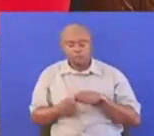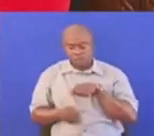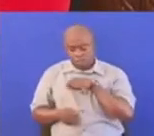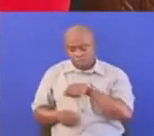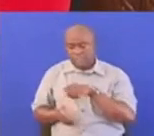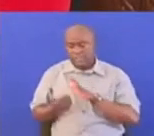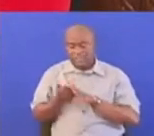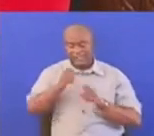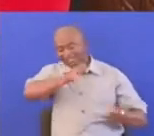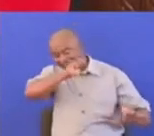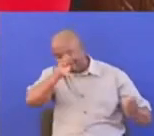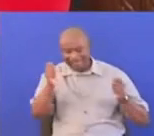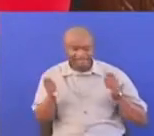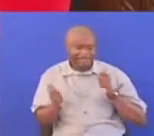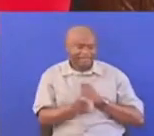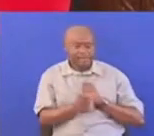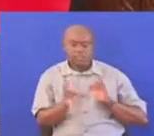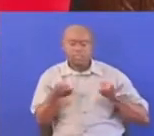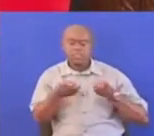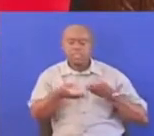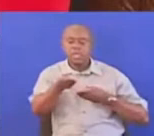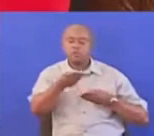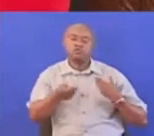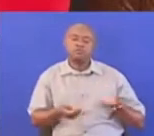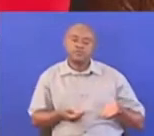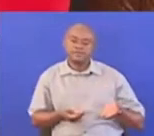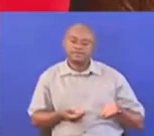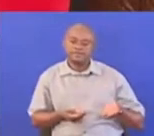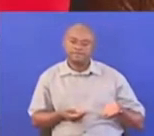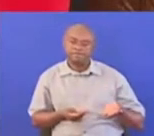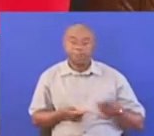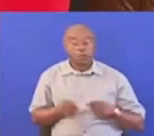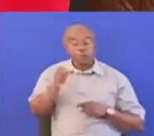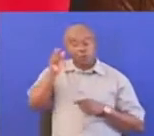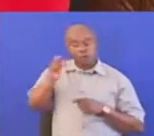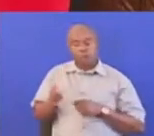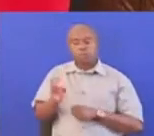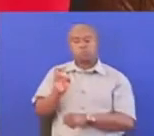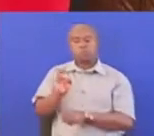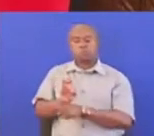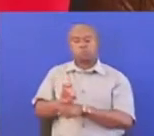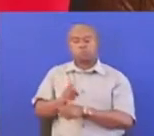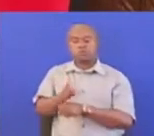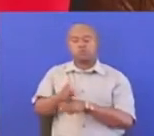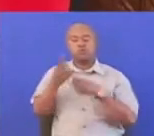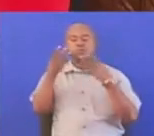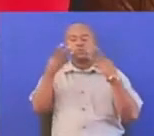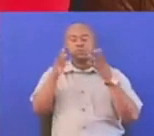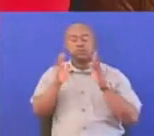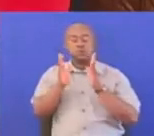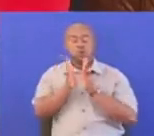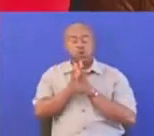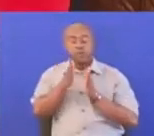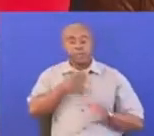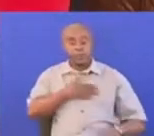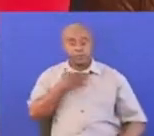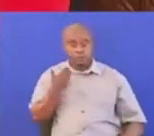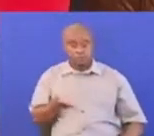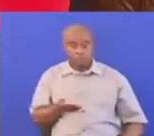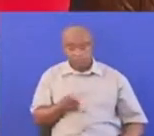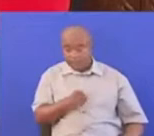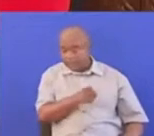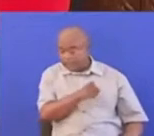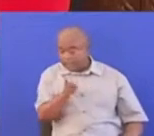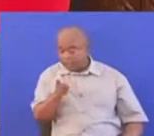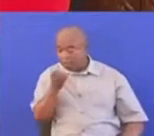linaweza likageuka likawa kitega uchumi kwa yule mhifadhi ambaye atakuwa analinda ule msitu. Kwa hiyo ombi langu ni kwamba wale wahifadhi